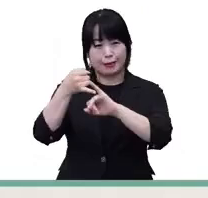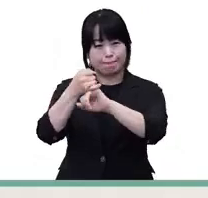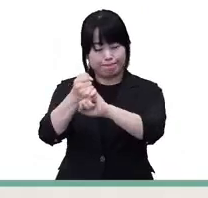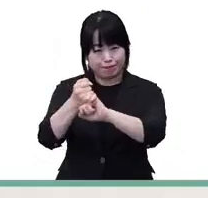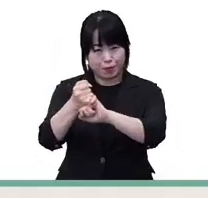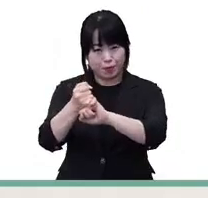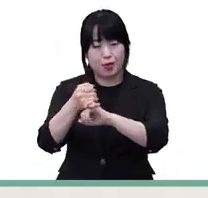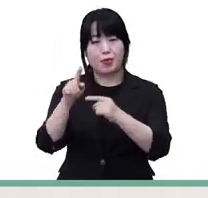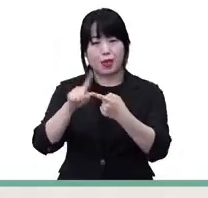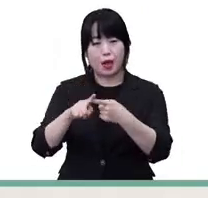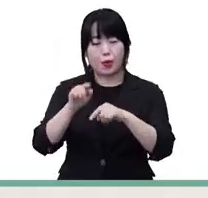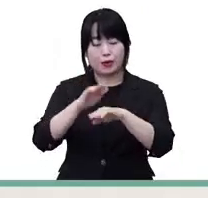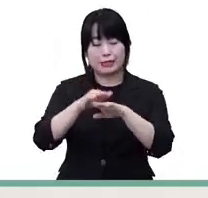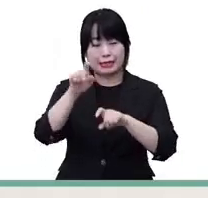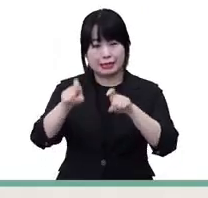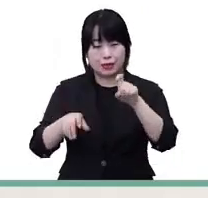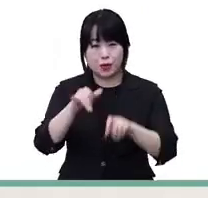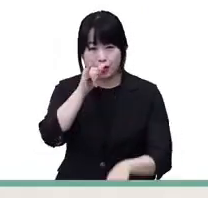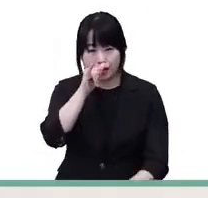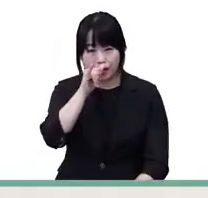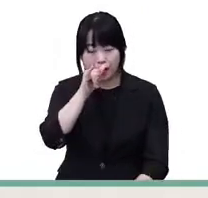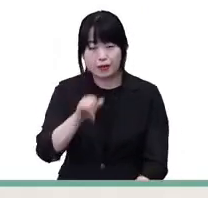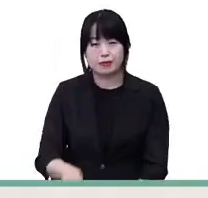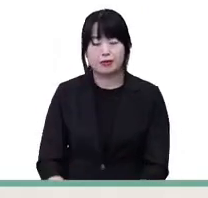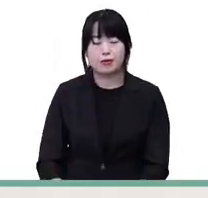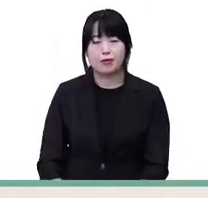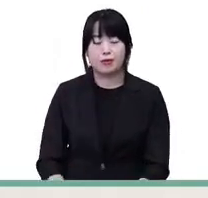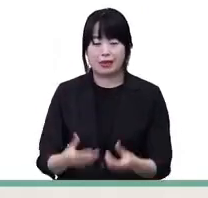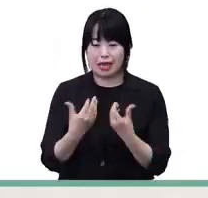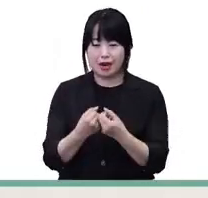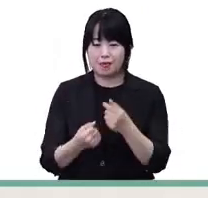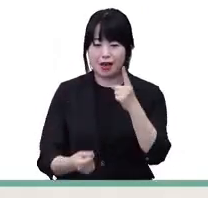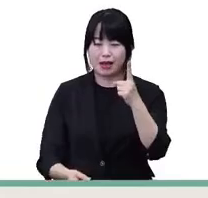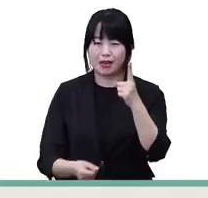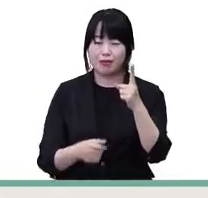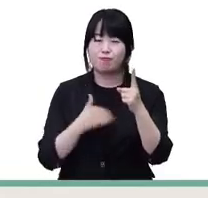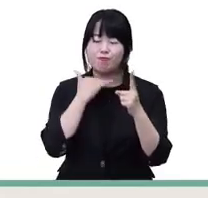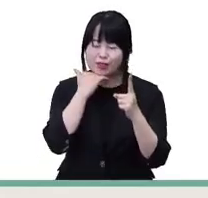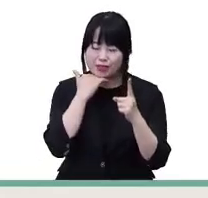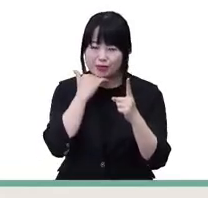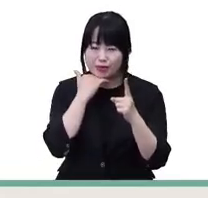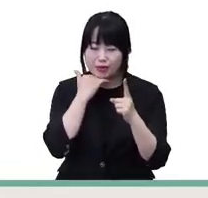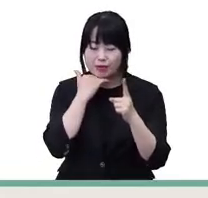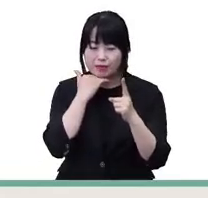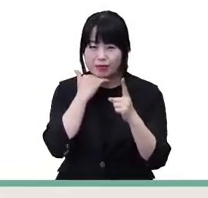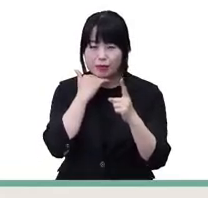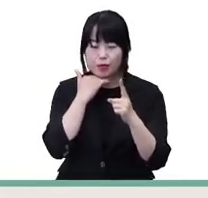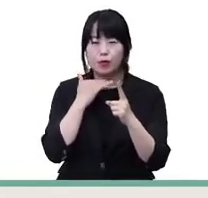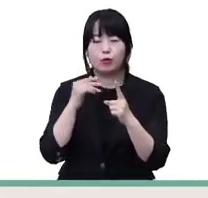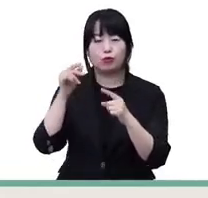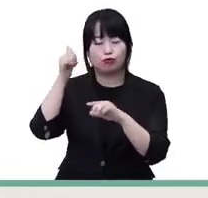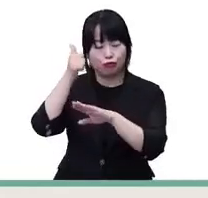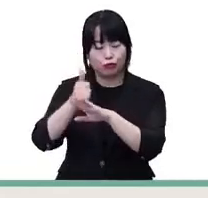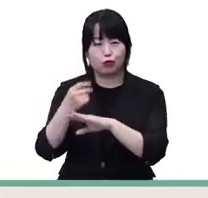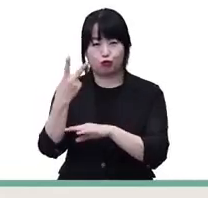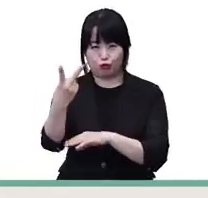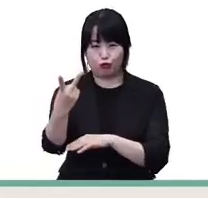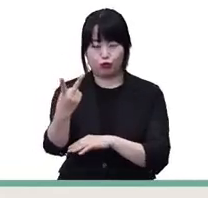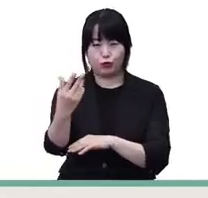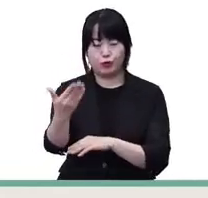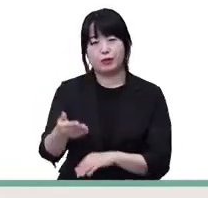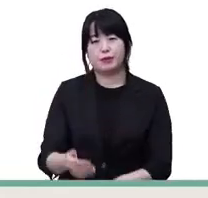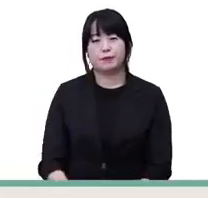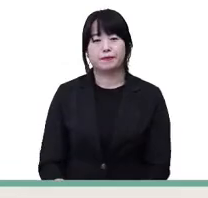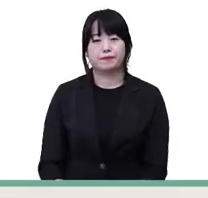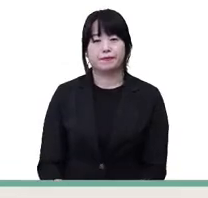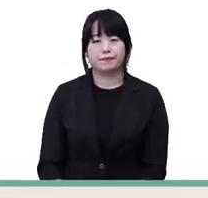말에 따른 보상을 주었던 아이들은 마시멜로우 실험에서도 더 잘 참았습니다.